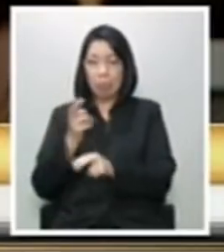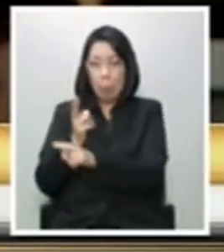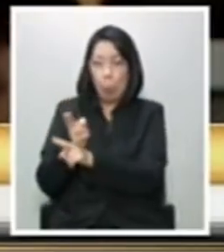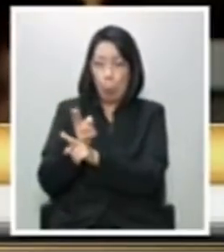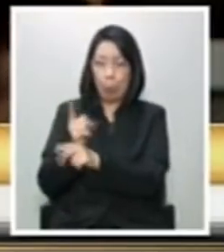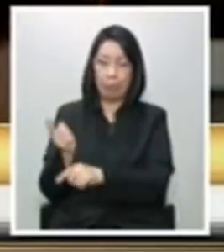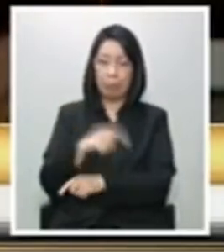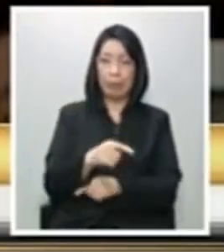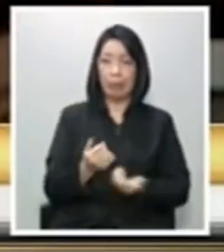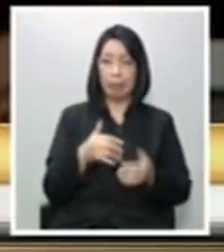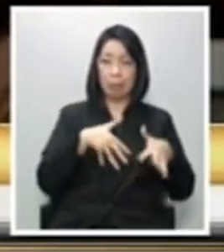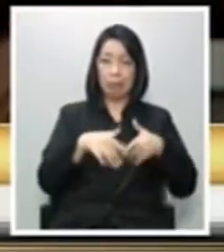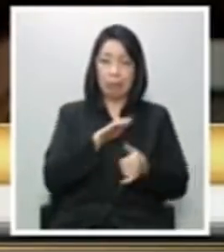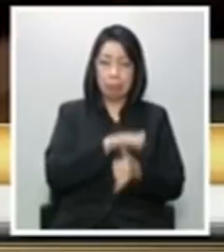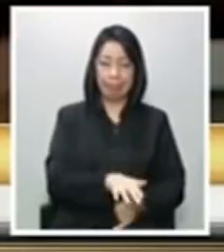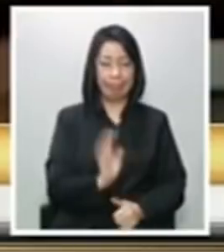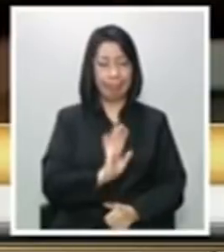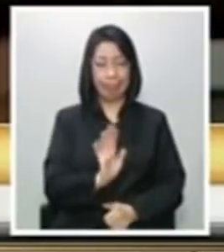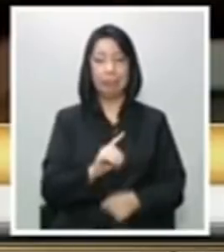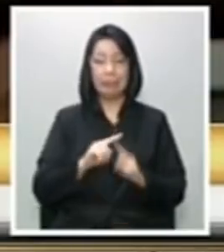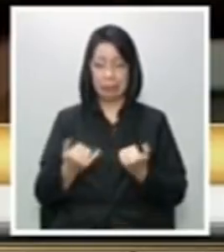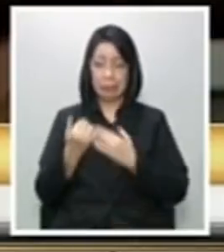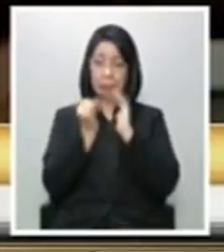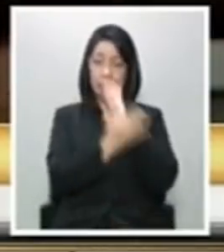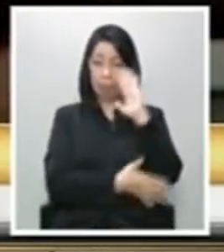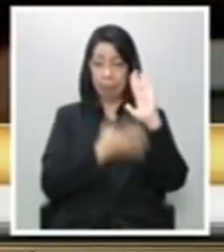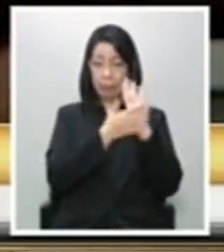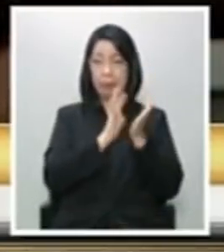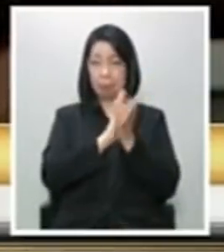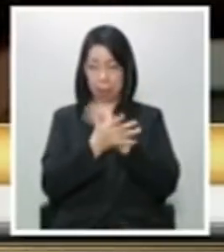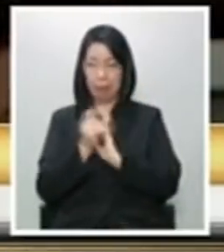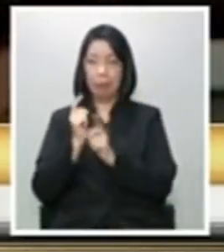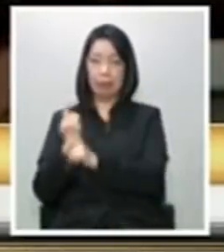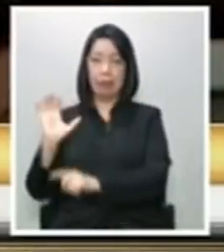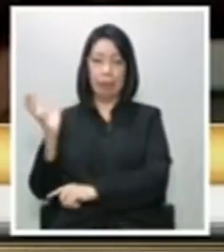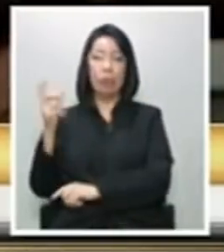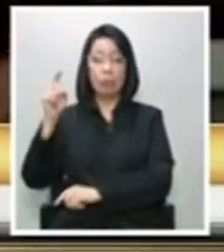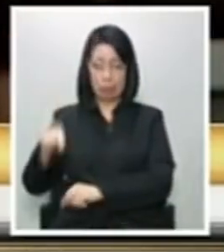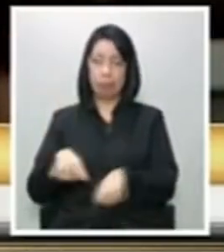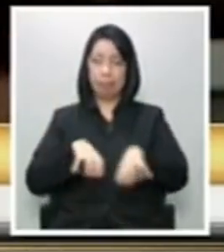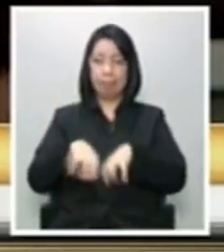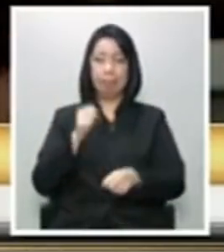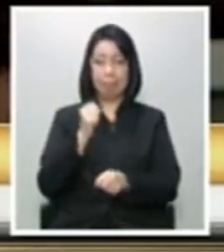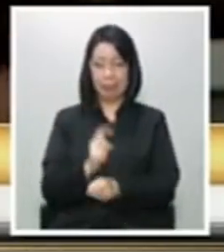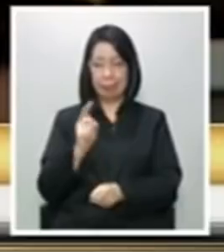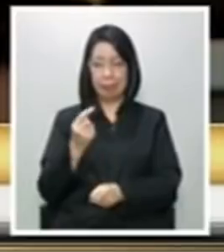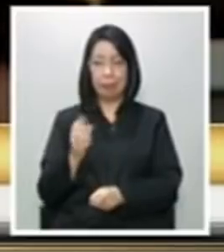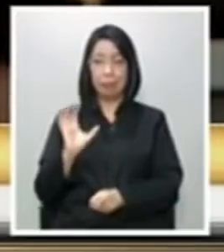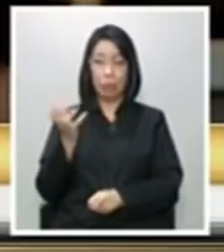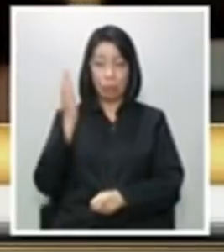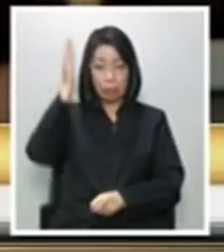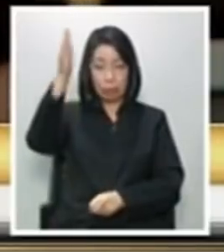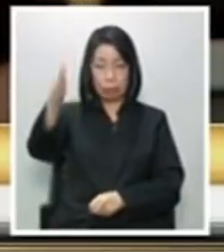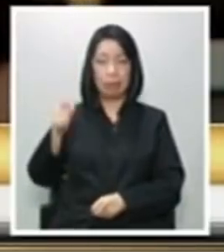ไปประเทศไทยก็จะต้องเปลี่ยนทางในการบริหารจัดการทรัพยากรด้วยเช่นเดียวกันในโลกแห่งอนาคตแนวคิด